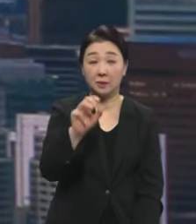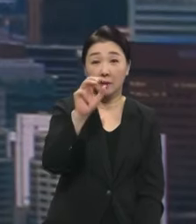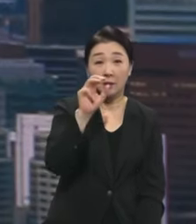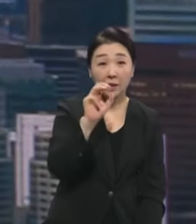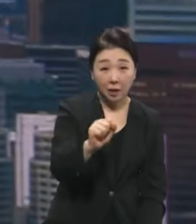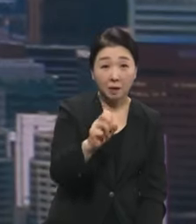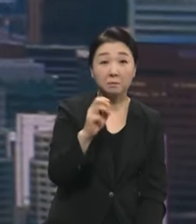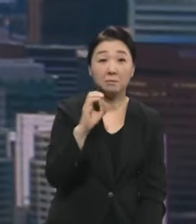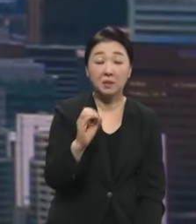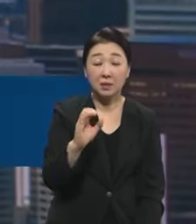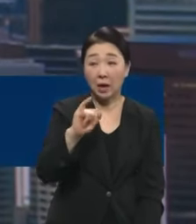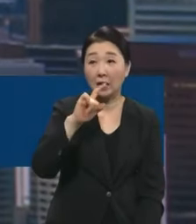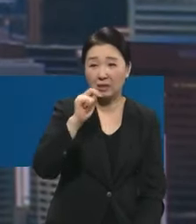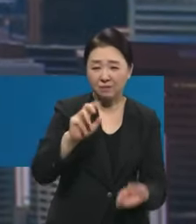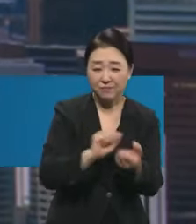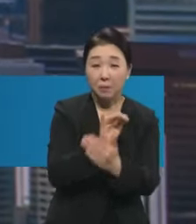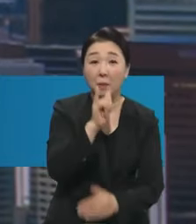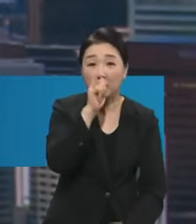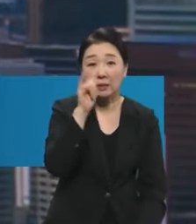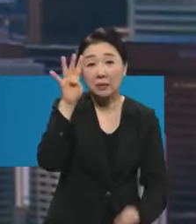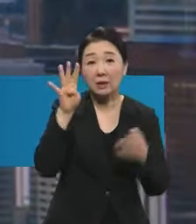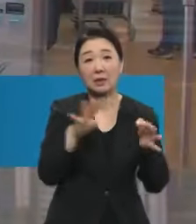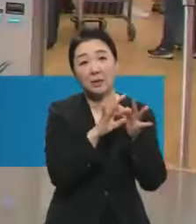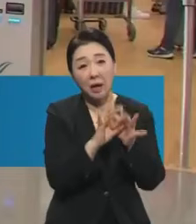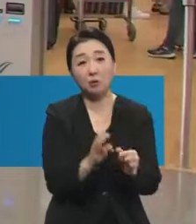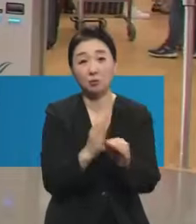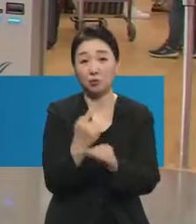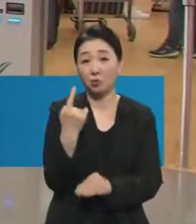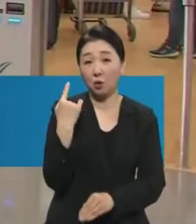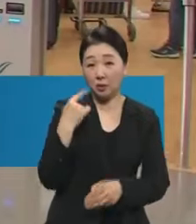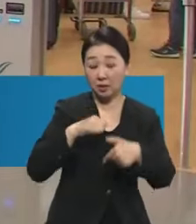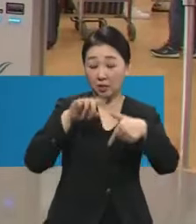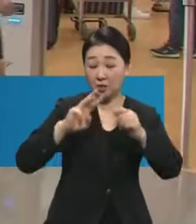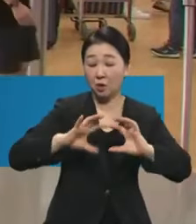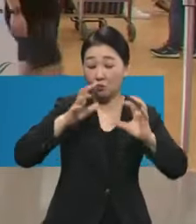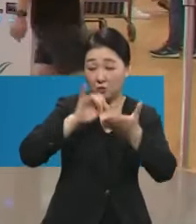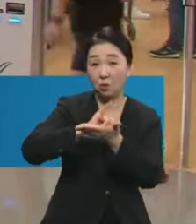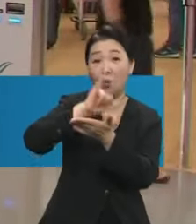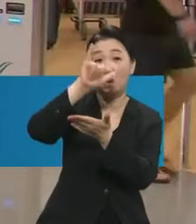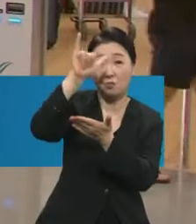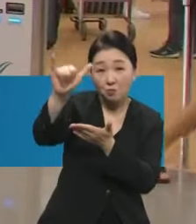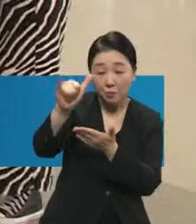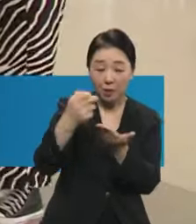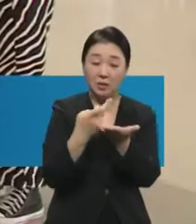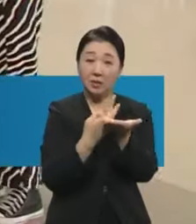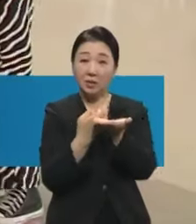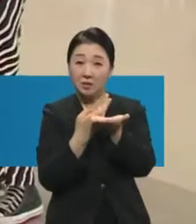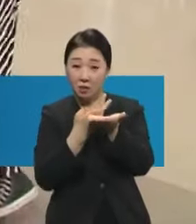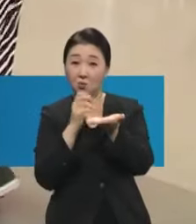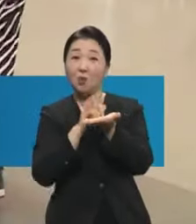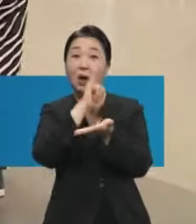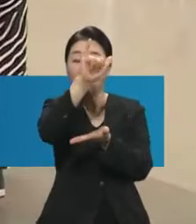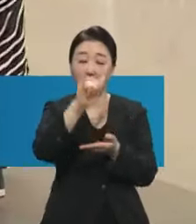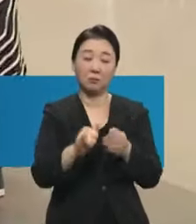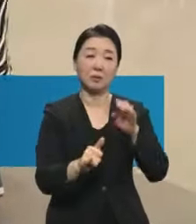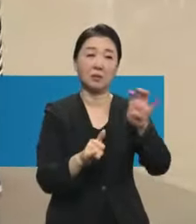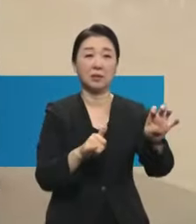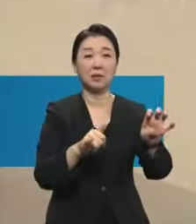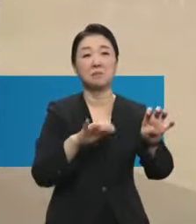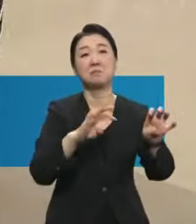마이크로소프트발 IT 대란 파장이 사흘째 이어지면서 어제 인천국제공항을 출발하는 제주항공 항공기 40여 편이